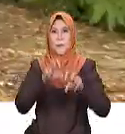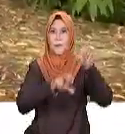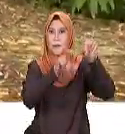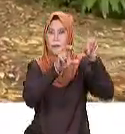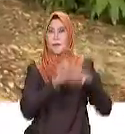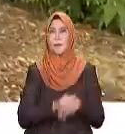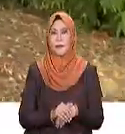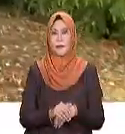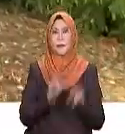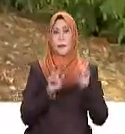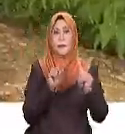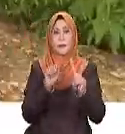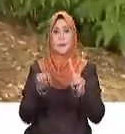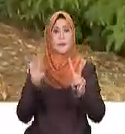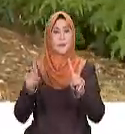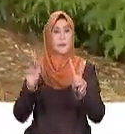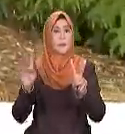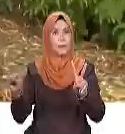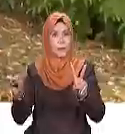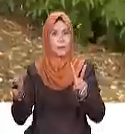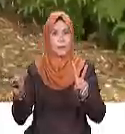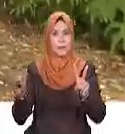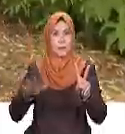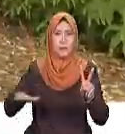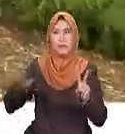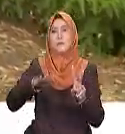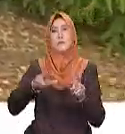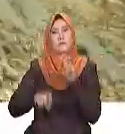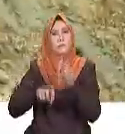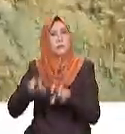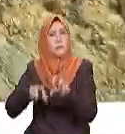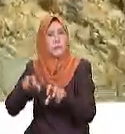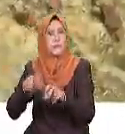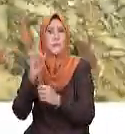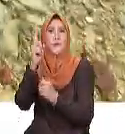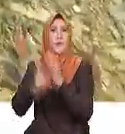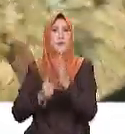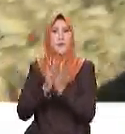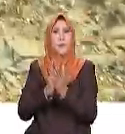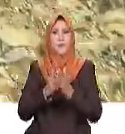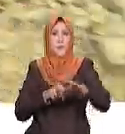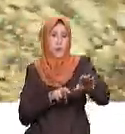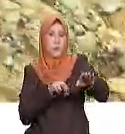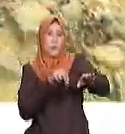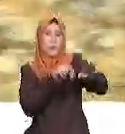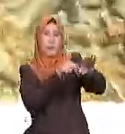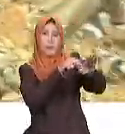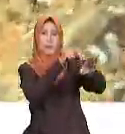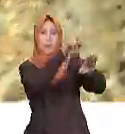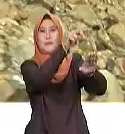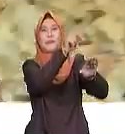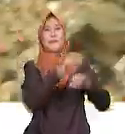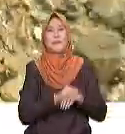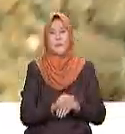sejauh 2.8 km, hampir sejam diperlukan untuk menuju ke puncak. Pendakian ke bukit